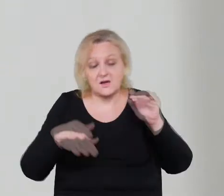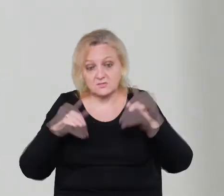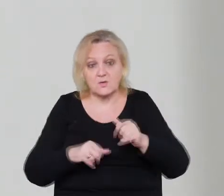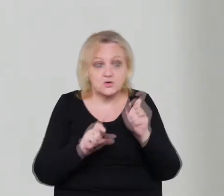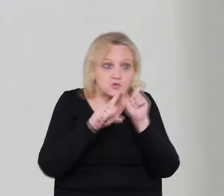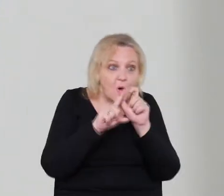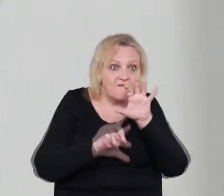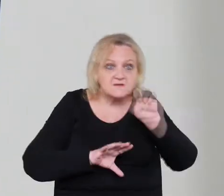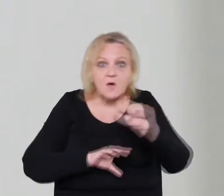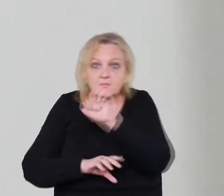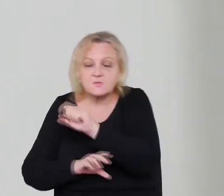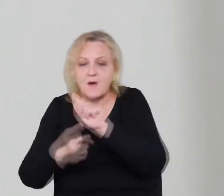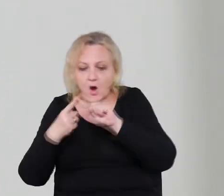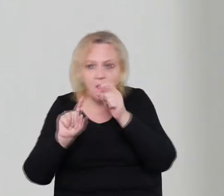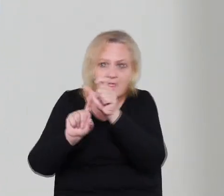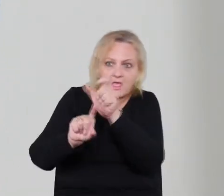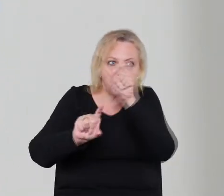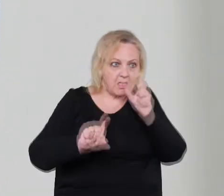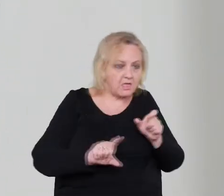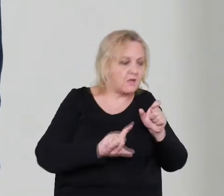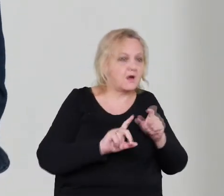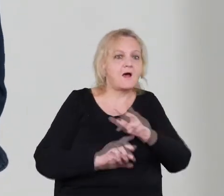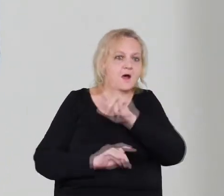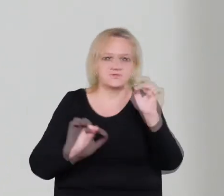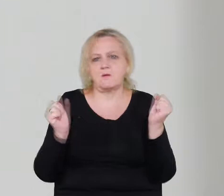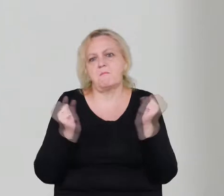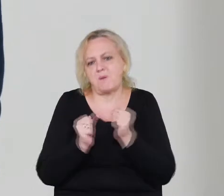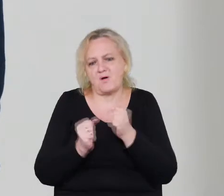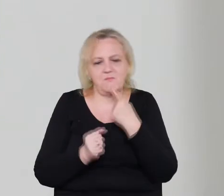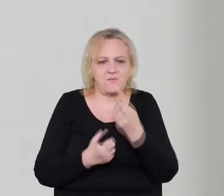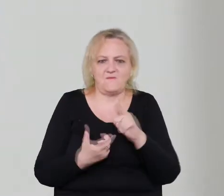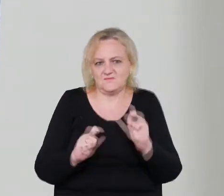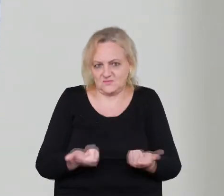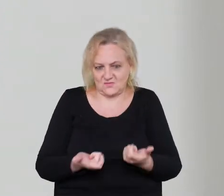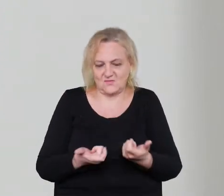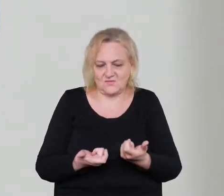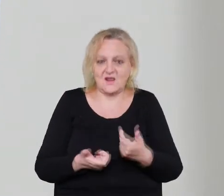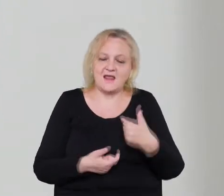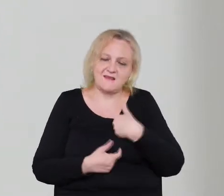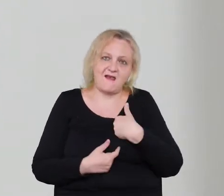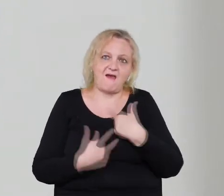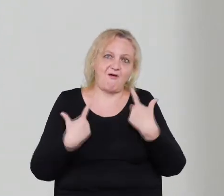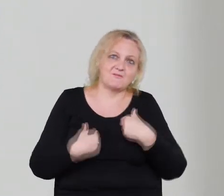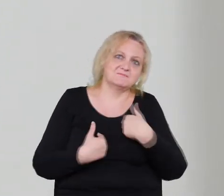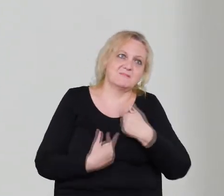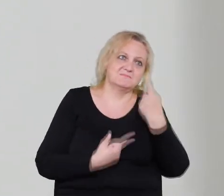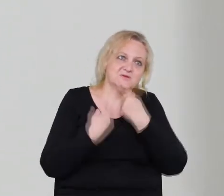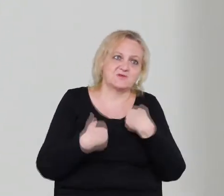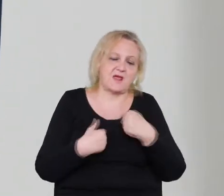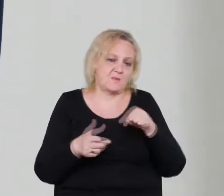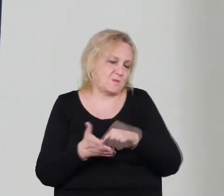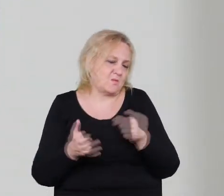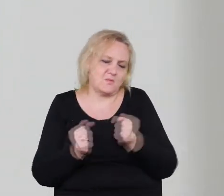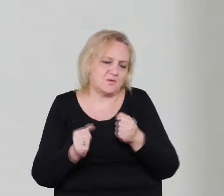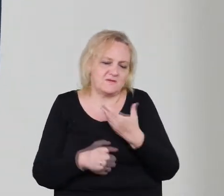za słówko wszystko może być wyjęte z kontekstu wszyscy patrzą na słowo i przecież boją pewnym sensie powiedzieć na przykład jak ja osobiście uważam i tego się akurat nie